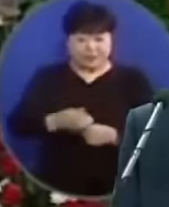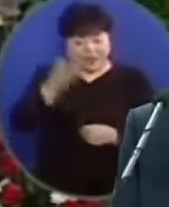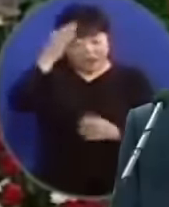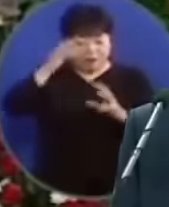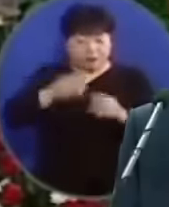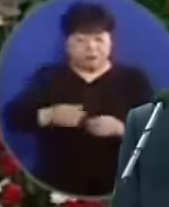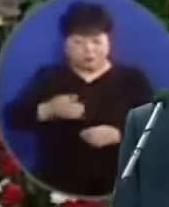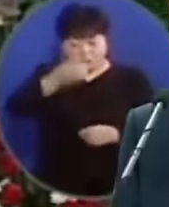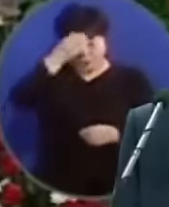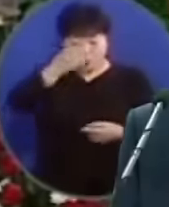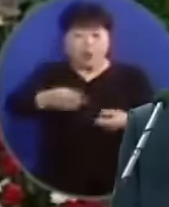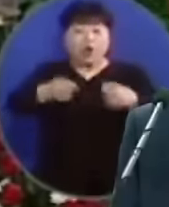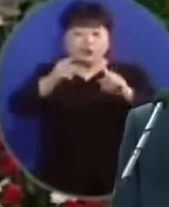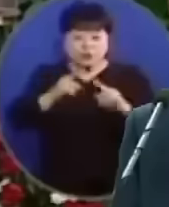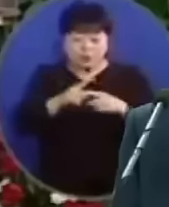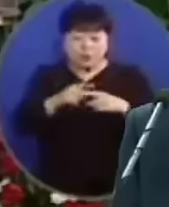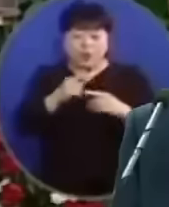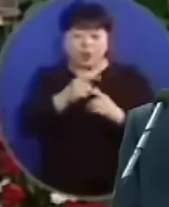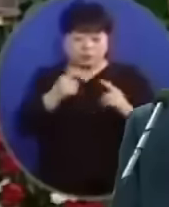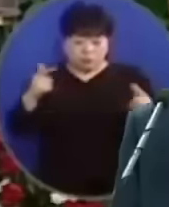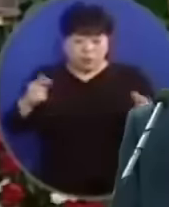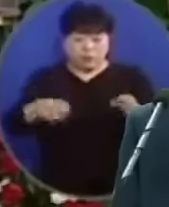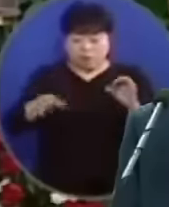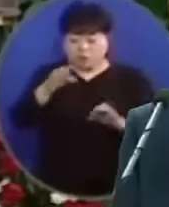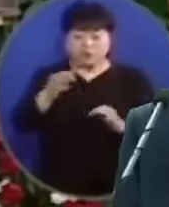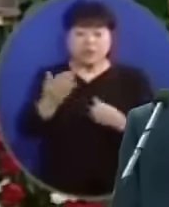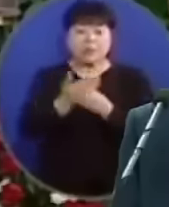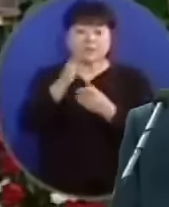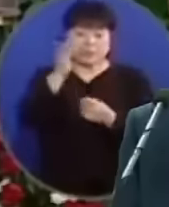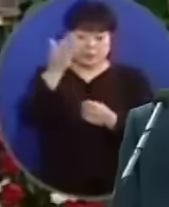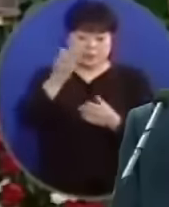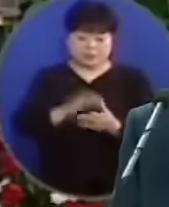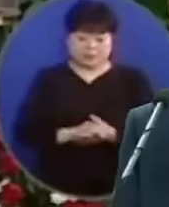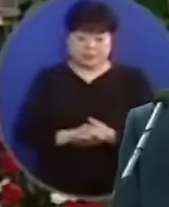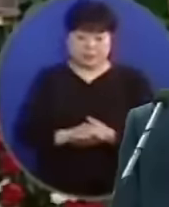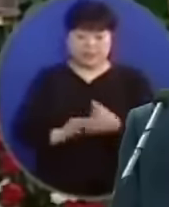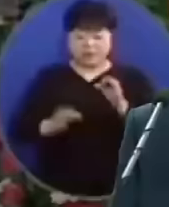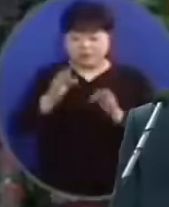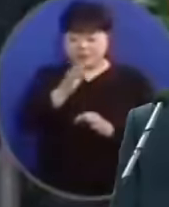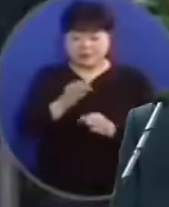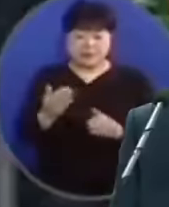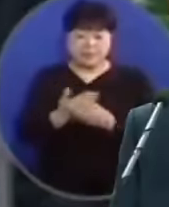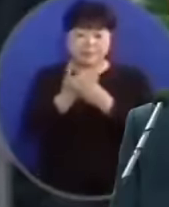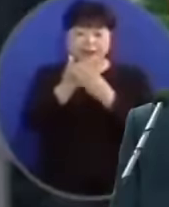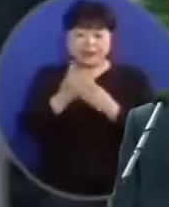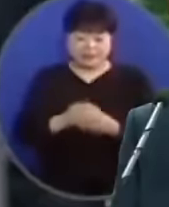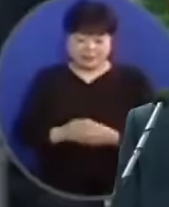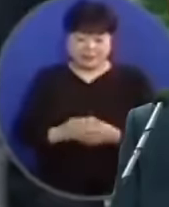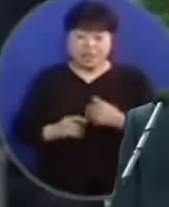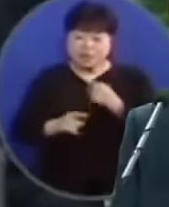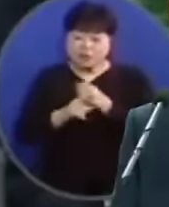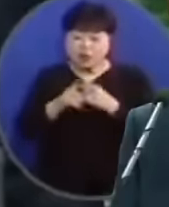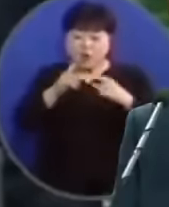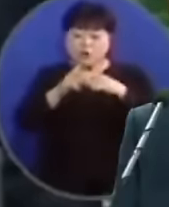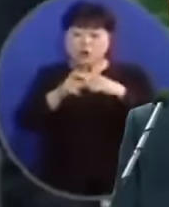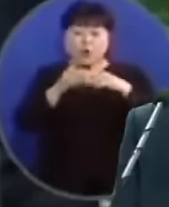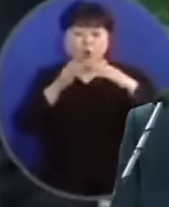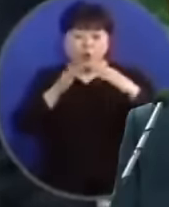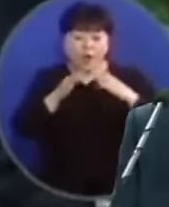교회가 부흥하면서 경제가 빠르게 성장했습니다. 우리 한국 경제가 이처럼 빨리 성장한 것은